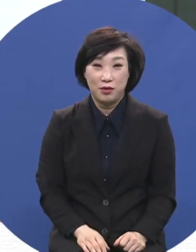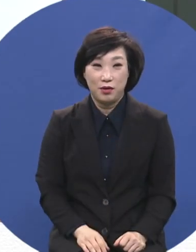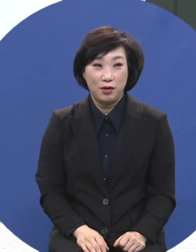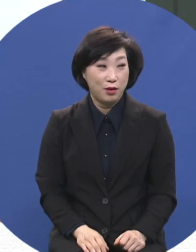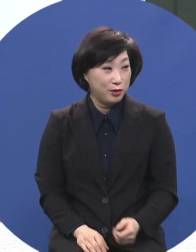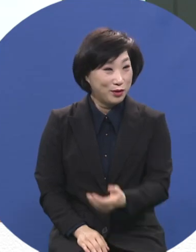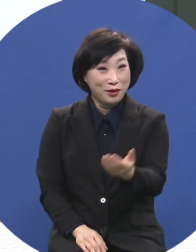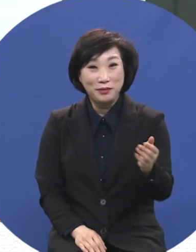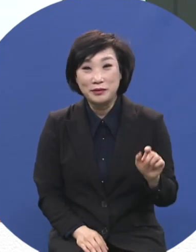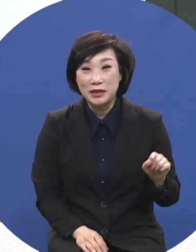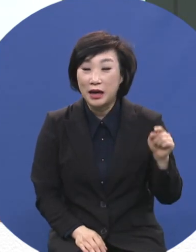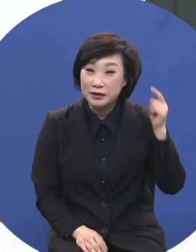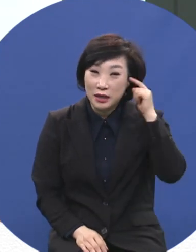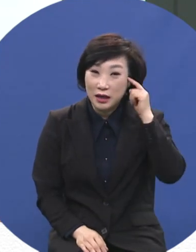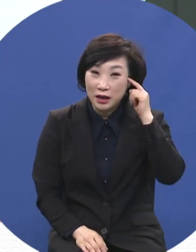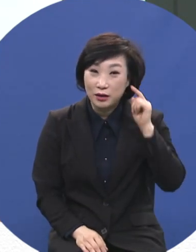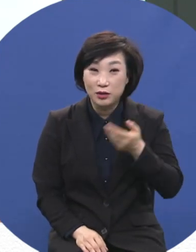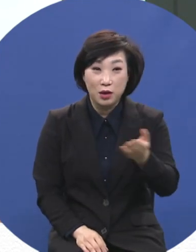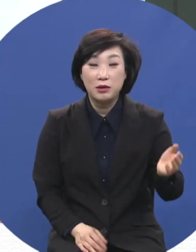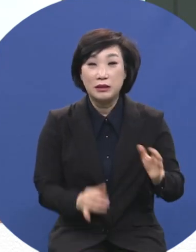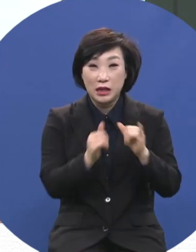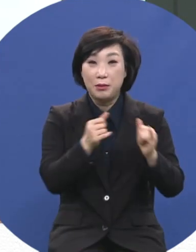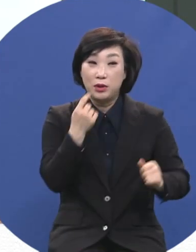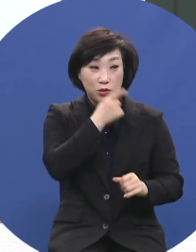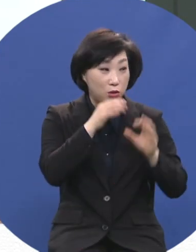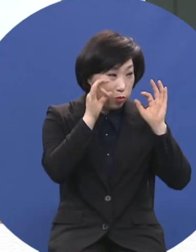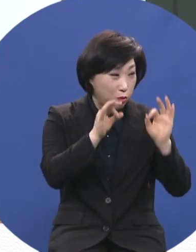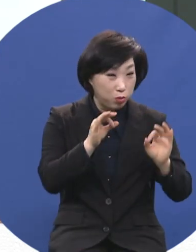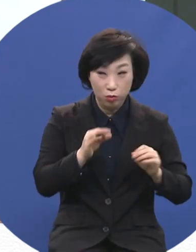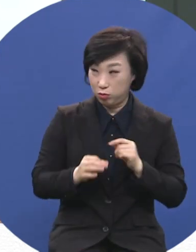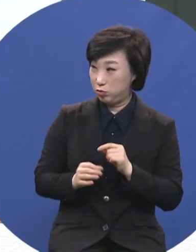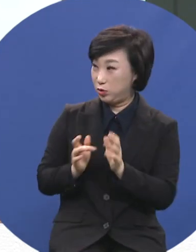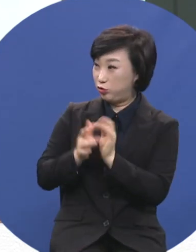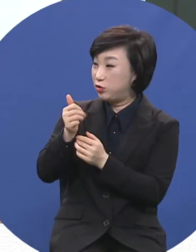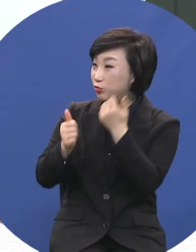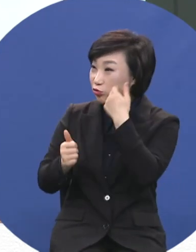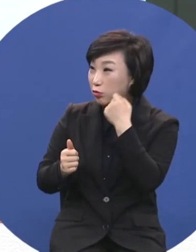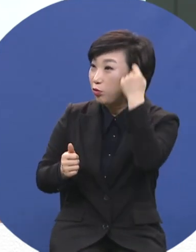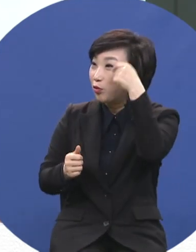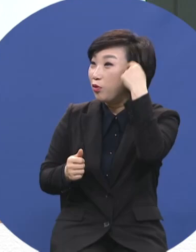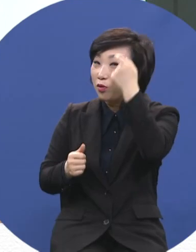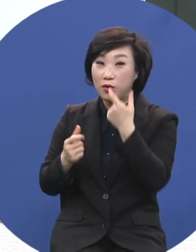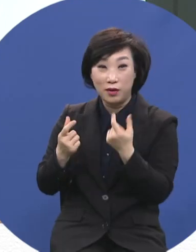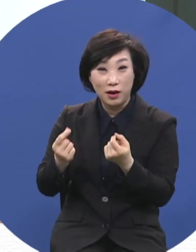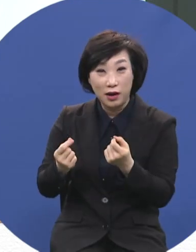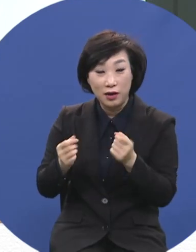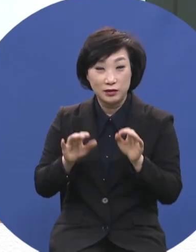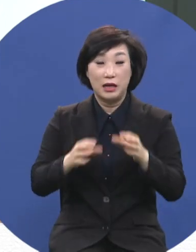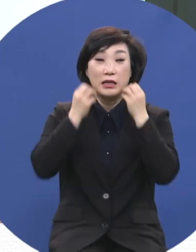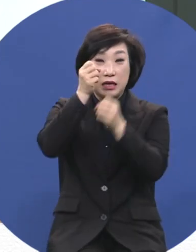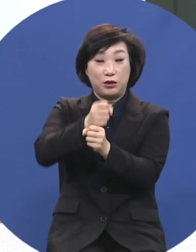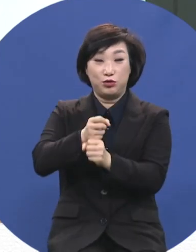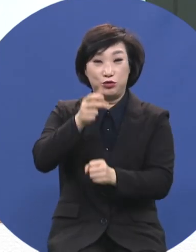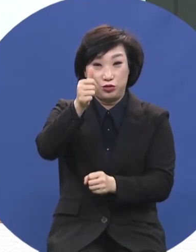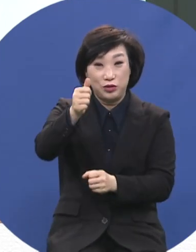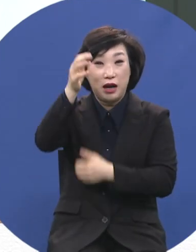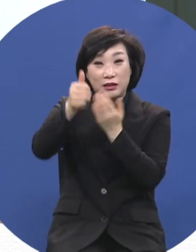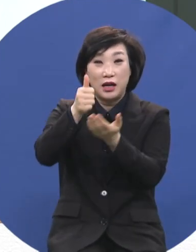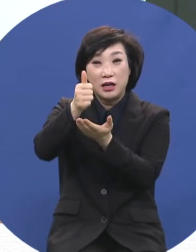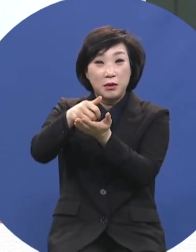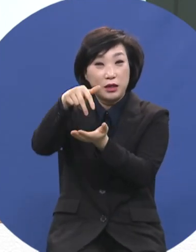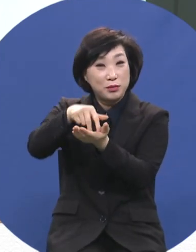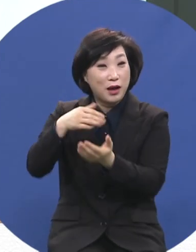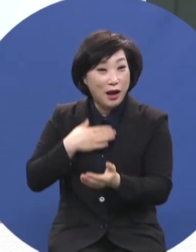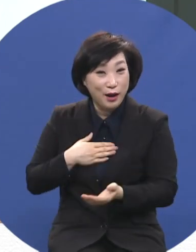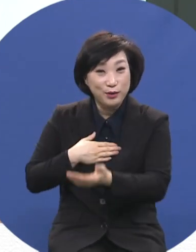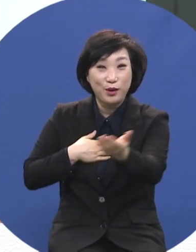누가 봐도 이성적으로 바라볼 때는 정신병자 같아. 그러나 창조적인 하나님의 시각을 아는 사람은